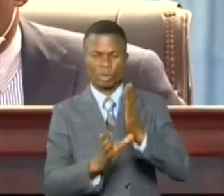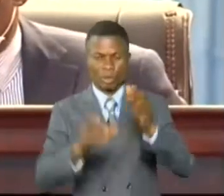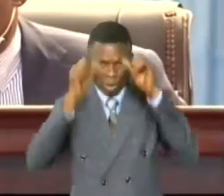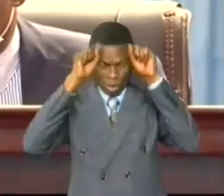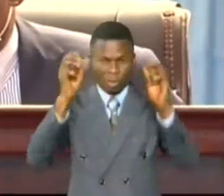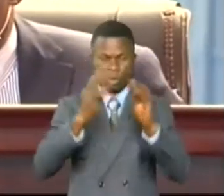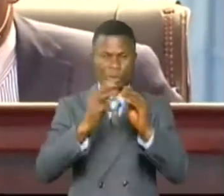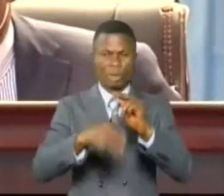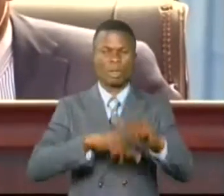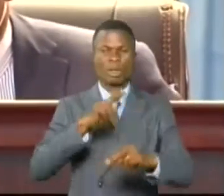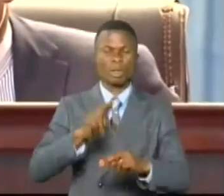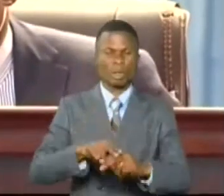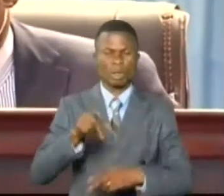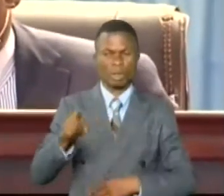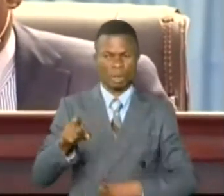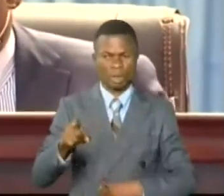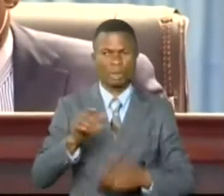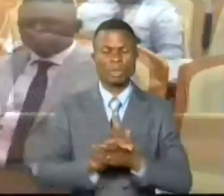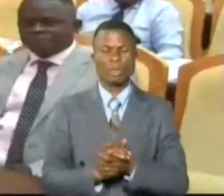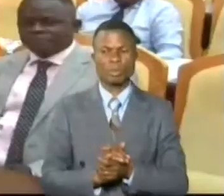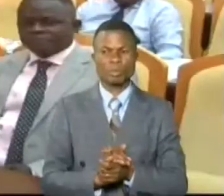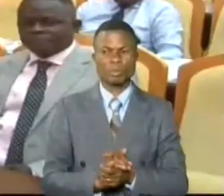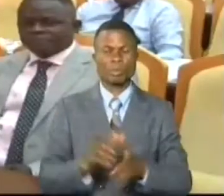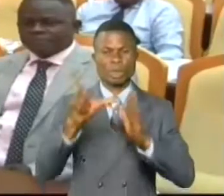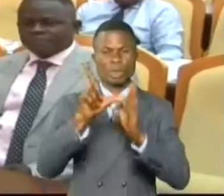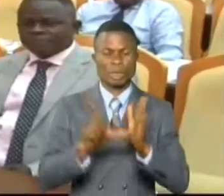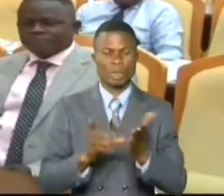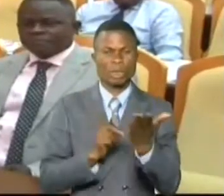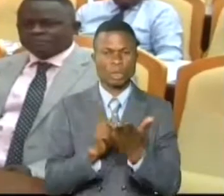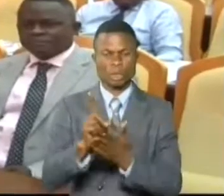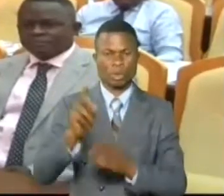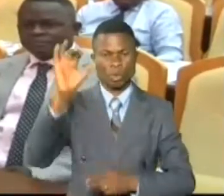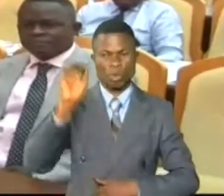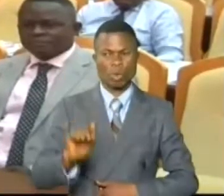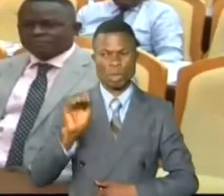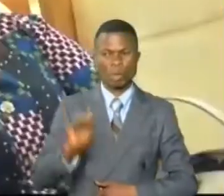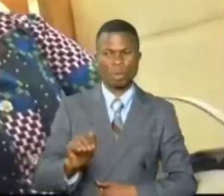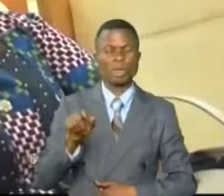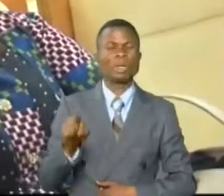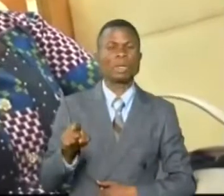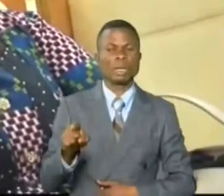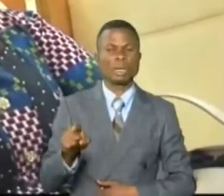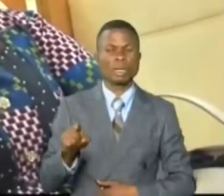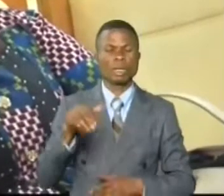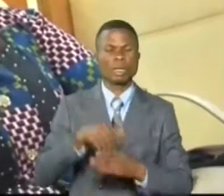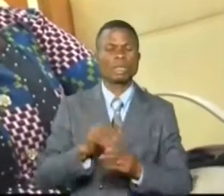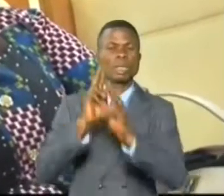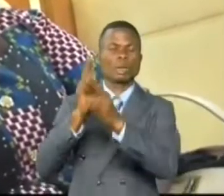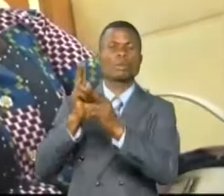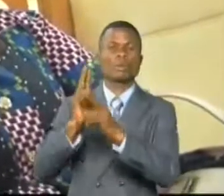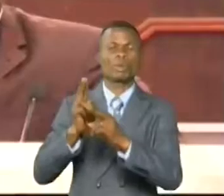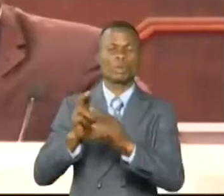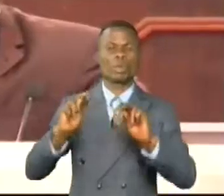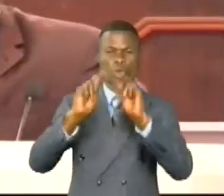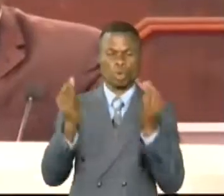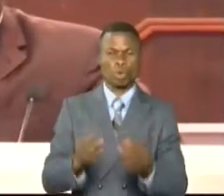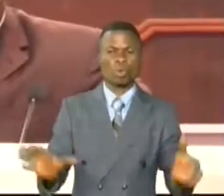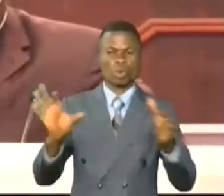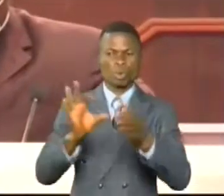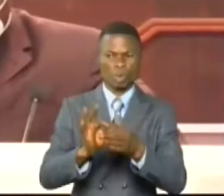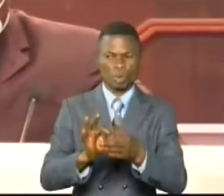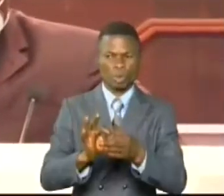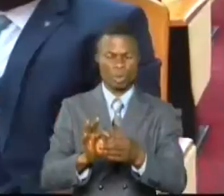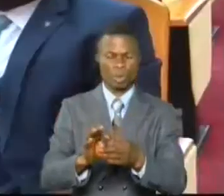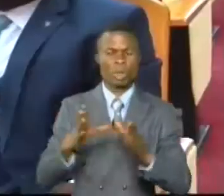nationale, Boniface Balamagenkolo, la loi sur les droits des peuples autochtones pygmées, dont le rapport de la commission mixte a